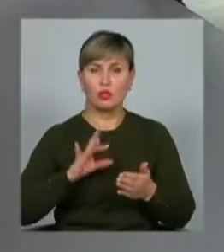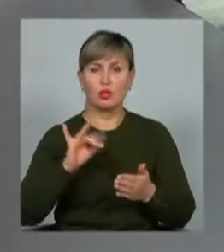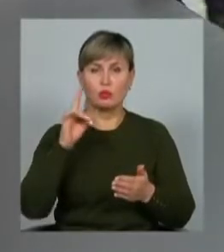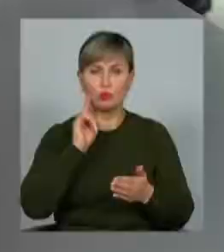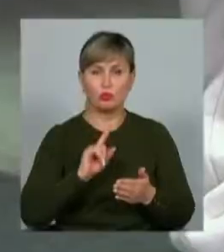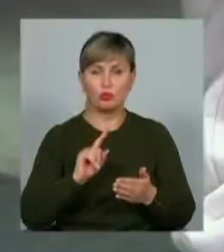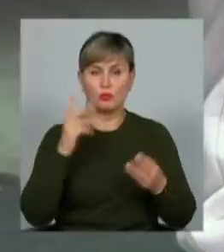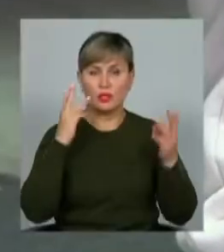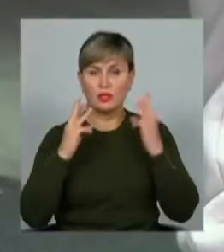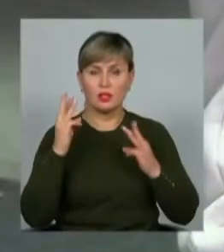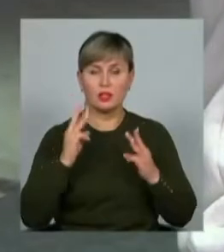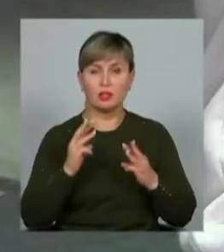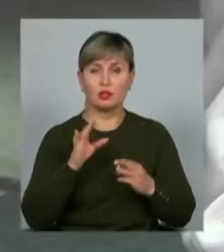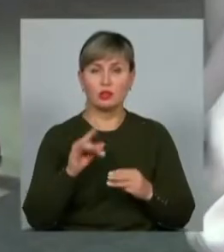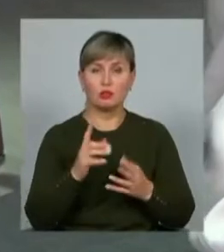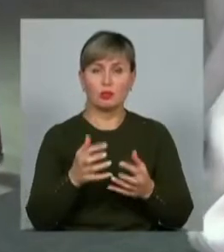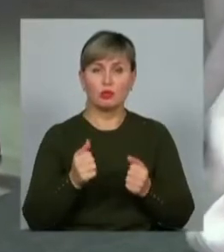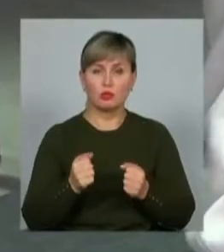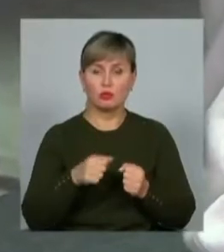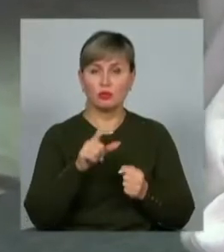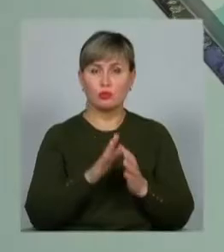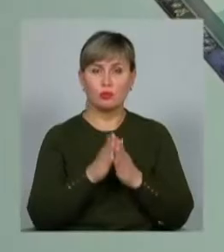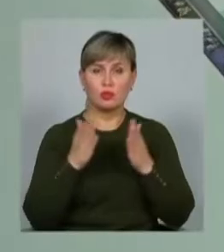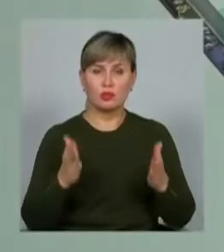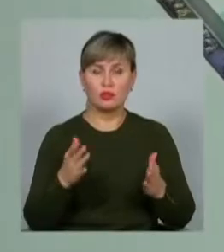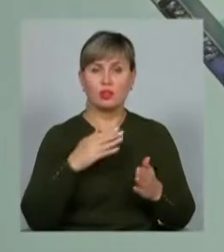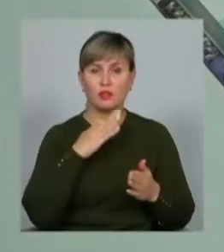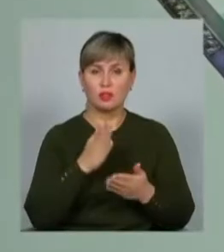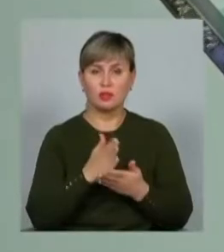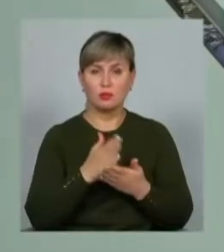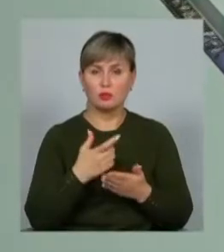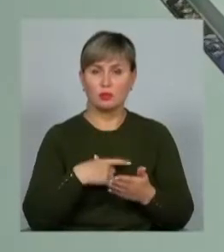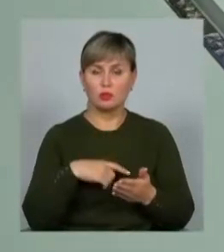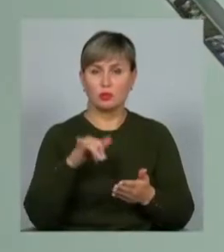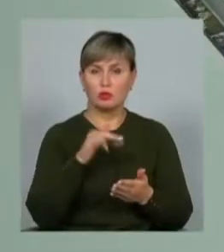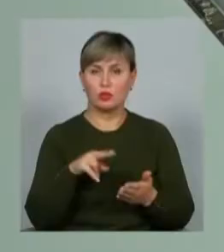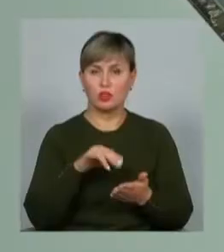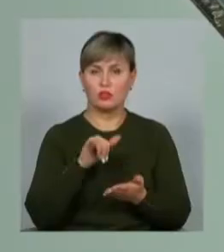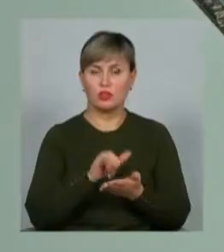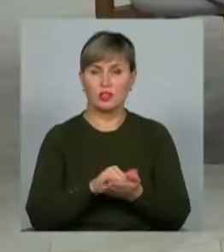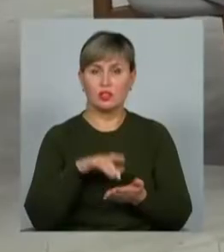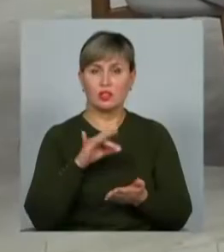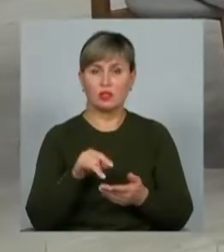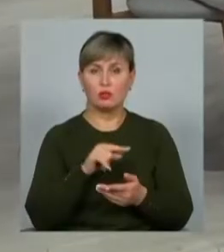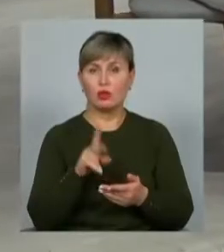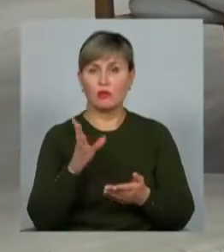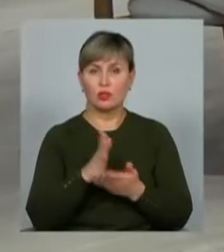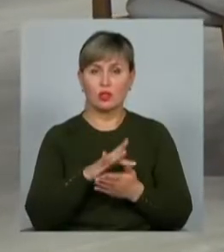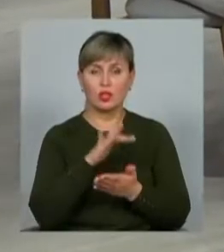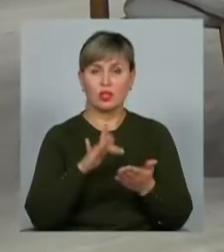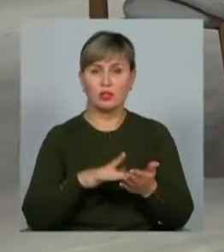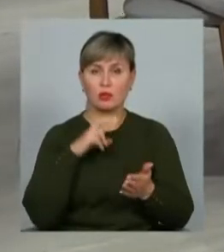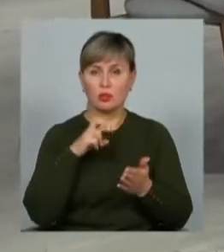удобного интерьера. Кстати, чтобы получить абонемент в библиотеку, достаточно иметь при себе удостоверение личности. А тем, у кого есть городская